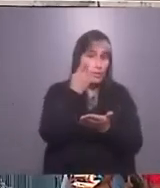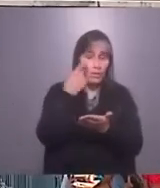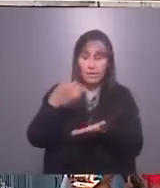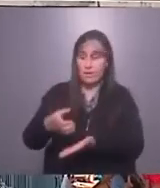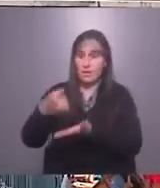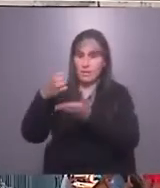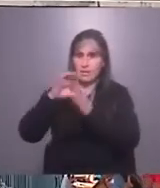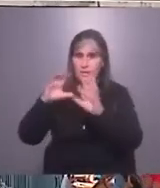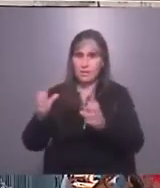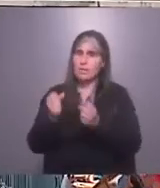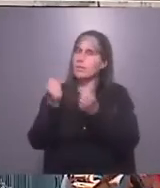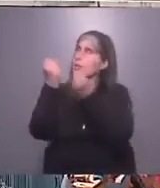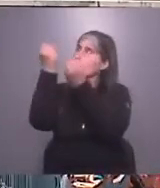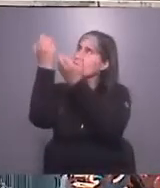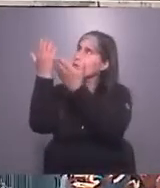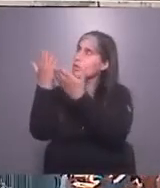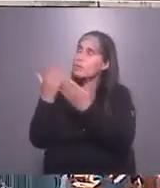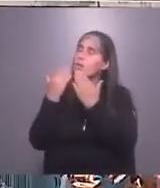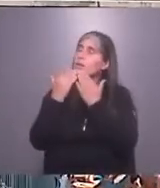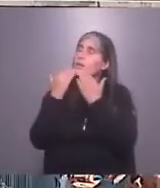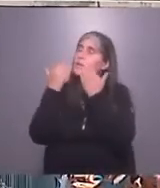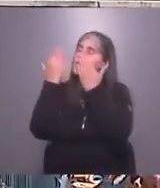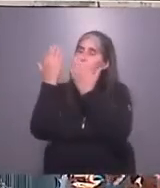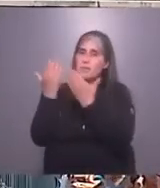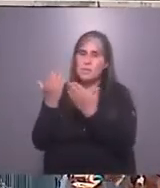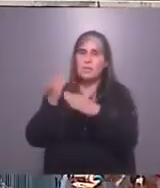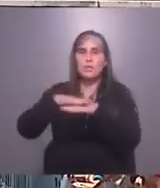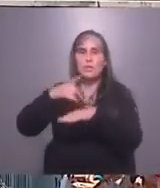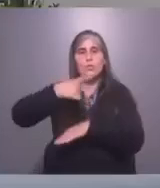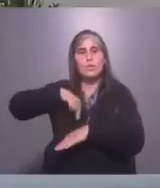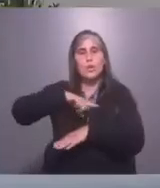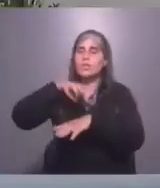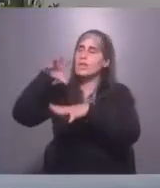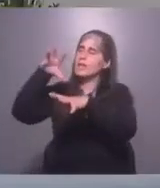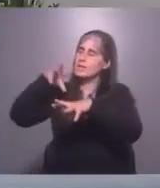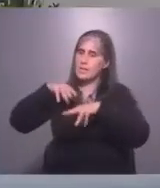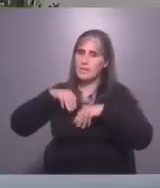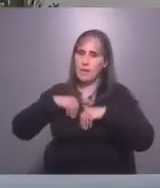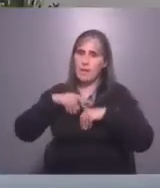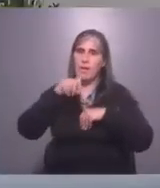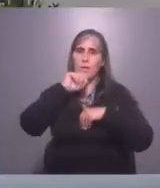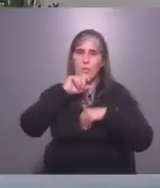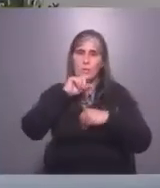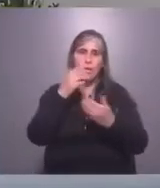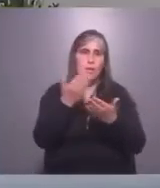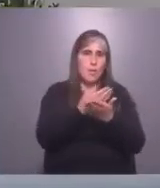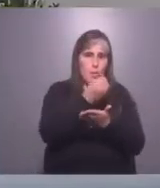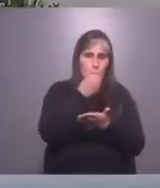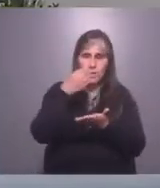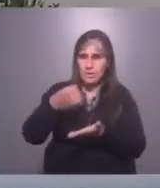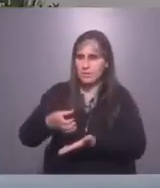offerimus, gratias agentes, quia nos dignos abuisti a stare coram te et tibi